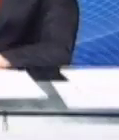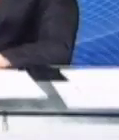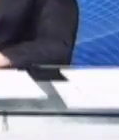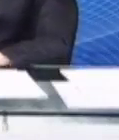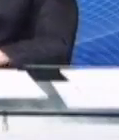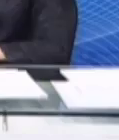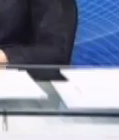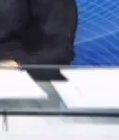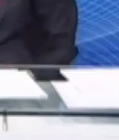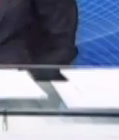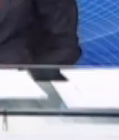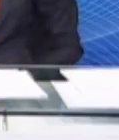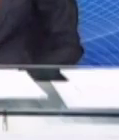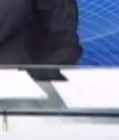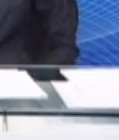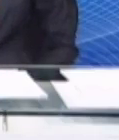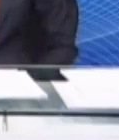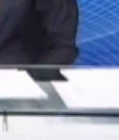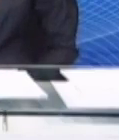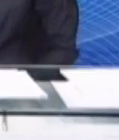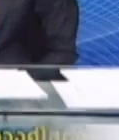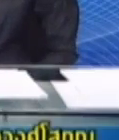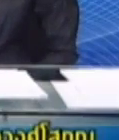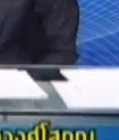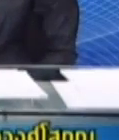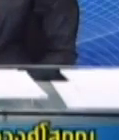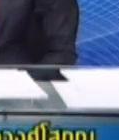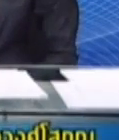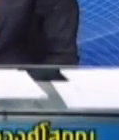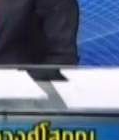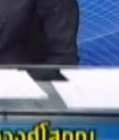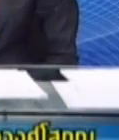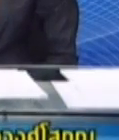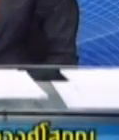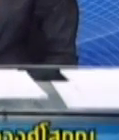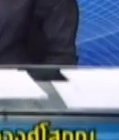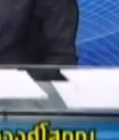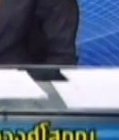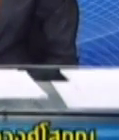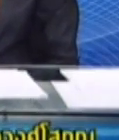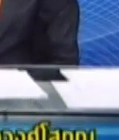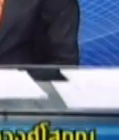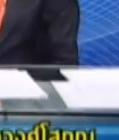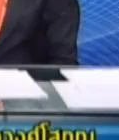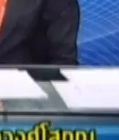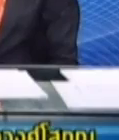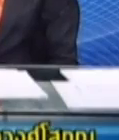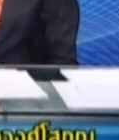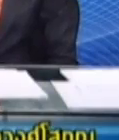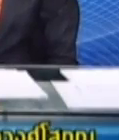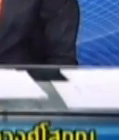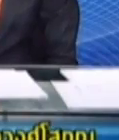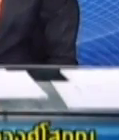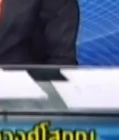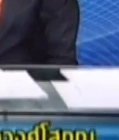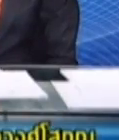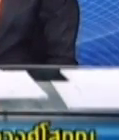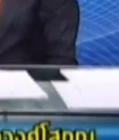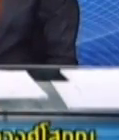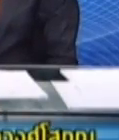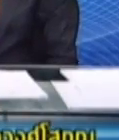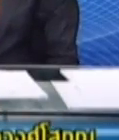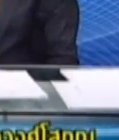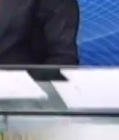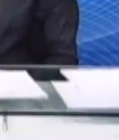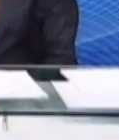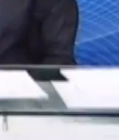คู่หนึ่งการอภิปรายมาตรา291/11เนี่ยน ะฮะ ก็มีการประท้วงกันเป็นระยะเมื่อสักครู่จริง